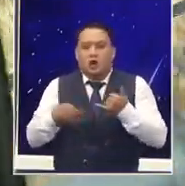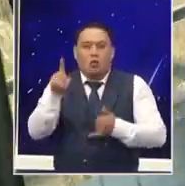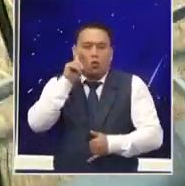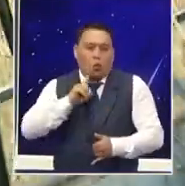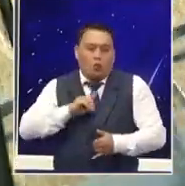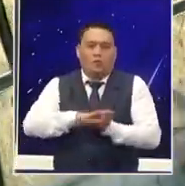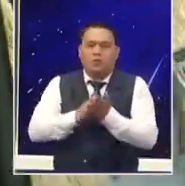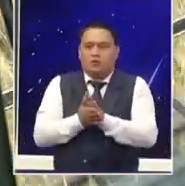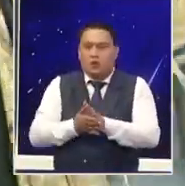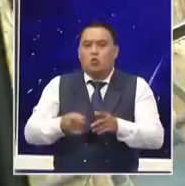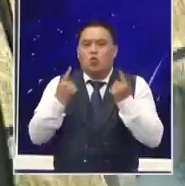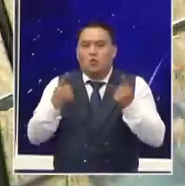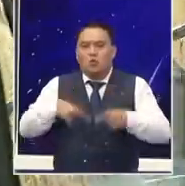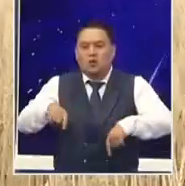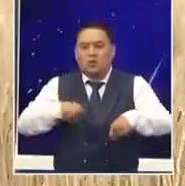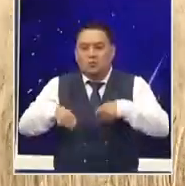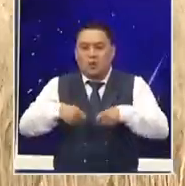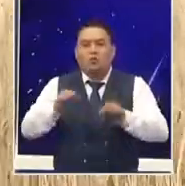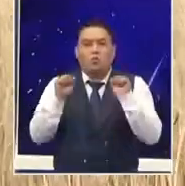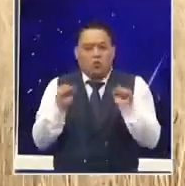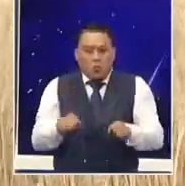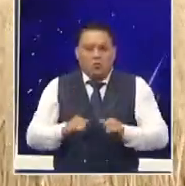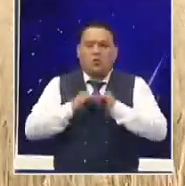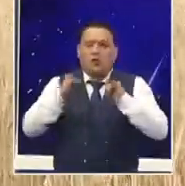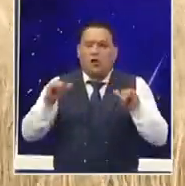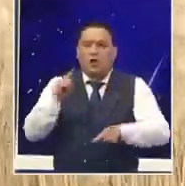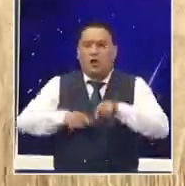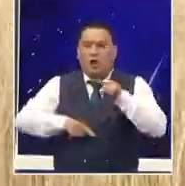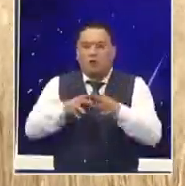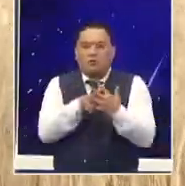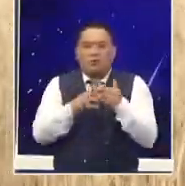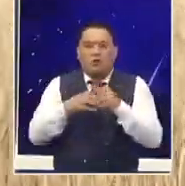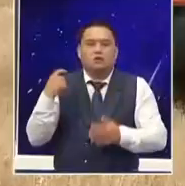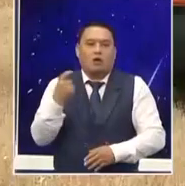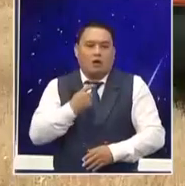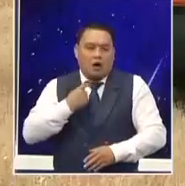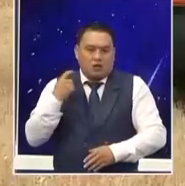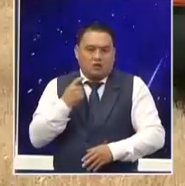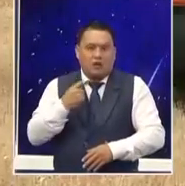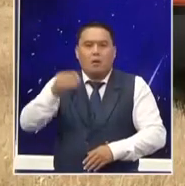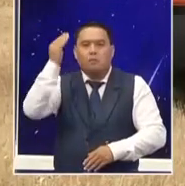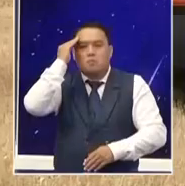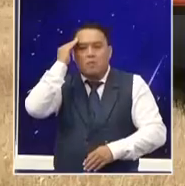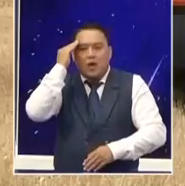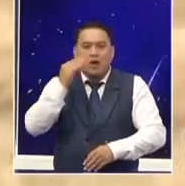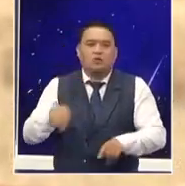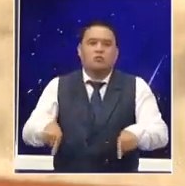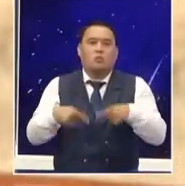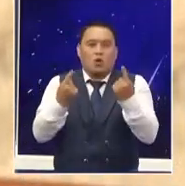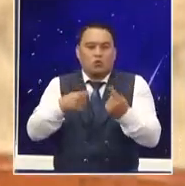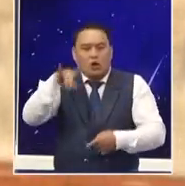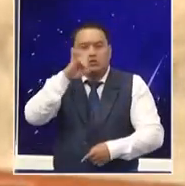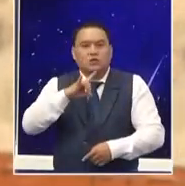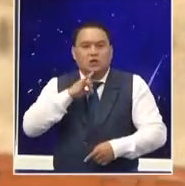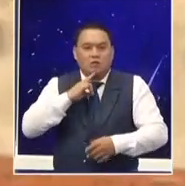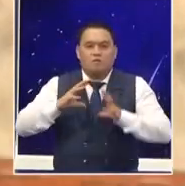выгодное положение между крупнейшими рынками сбыта будут содействовать развитию отечественного агропромышленного комплекса. Принимаемые меры способствуют